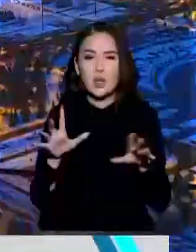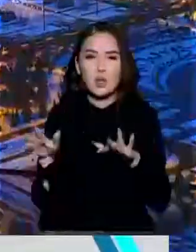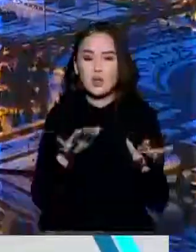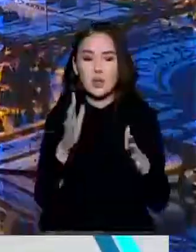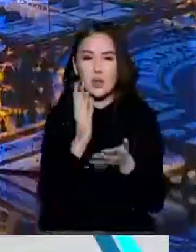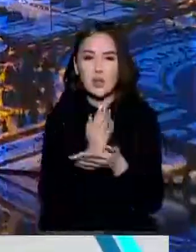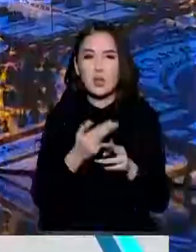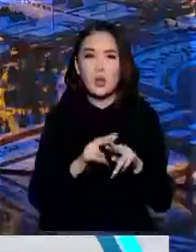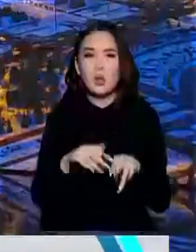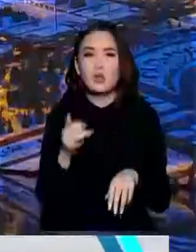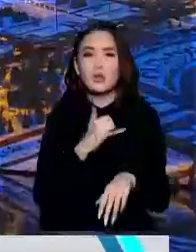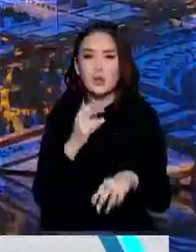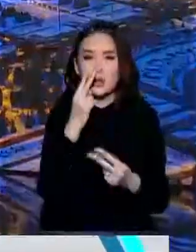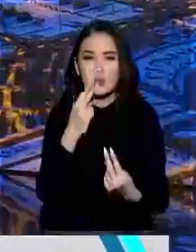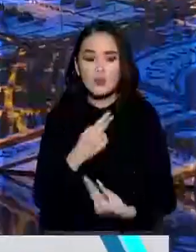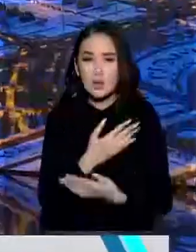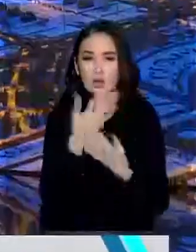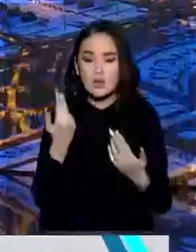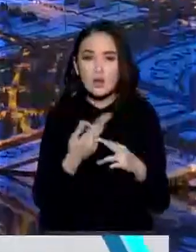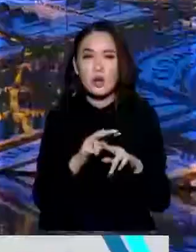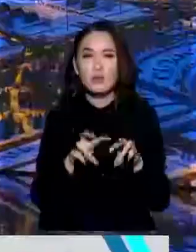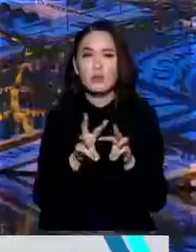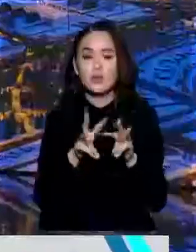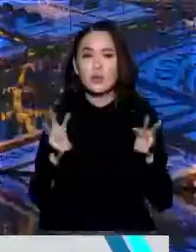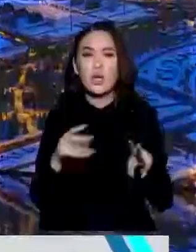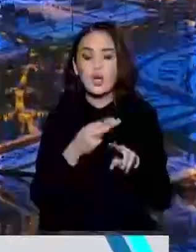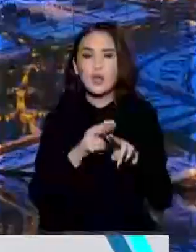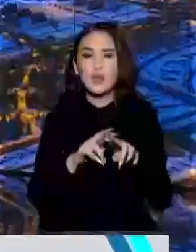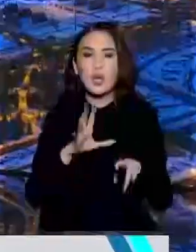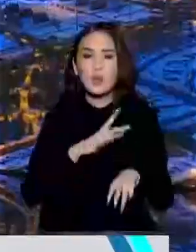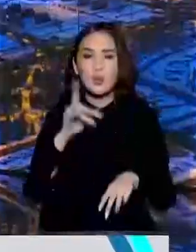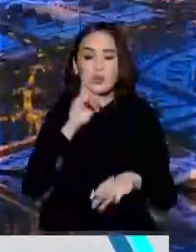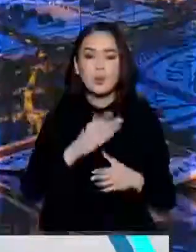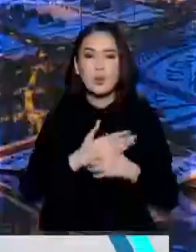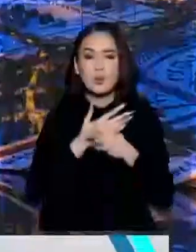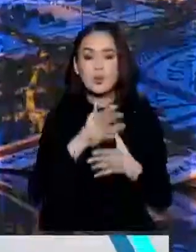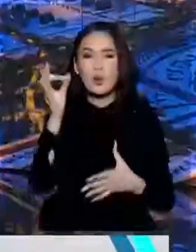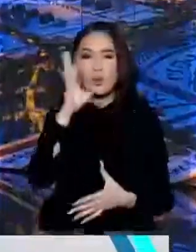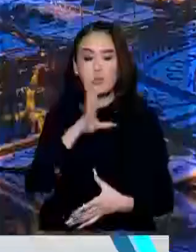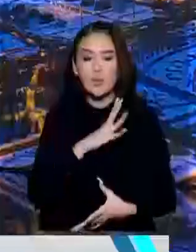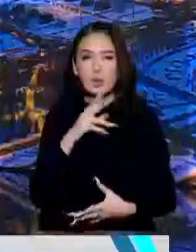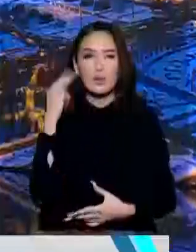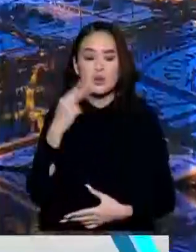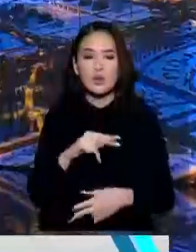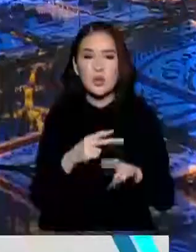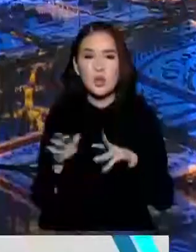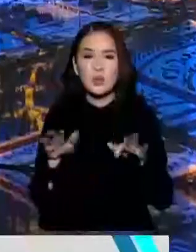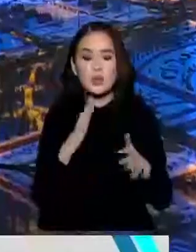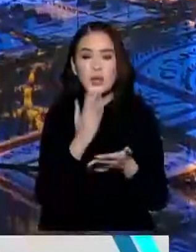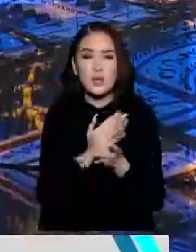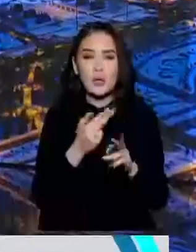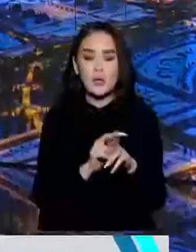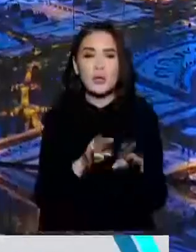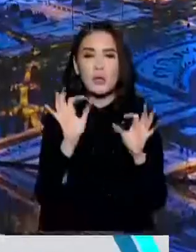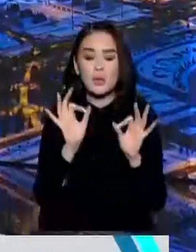бізге мүлдем қарамайды деп. Министрліктің бөлінуі өте уақыты мен өте керемет бір қадам болды, шешім болды. Неге десең, шын